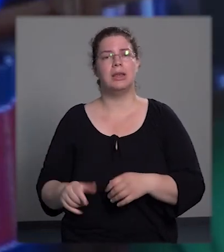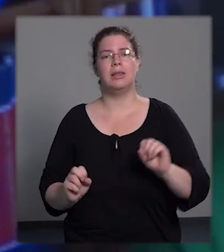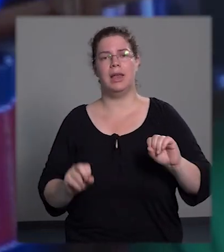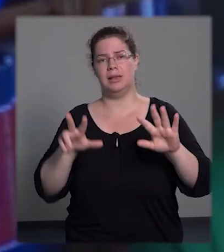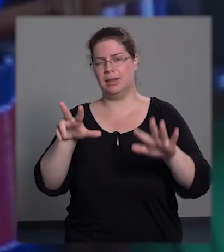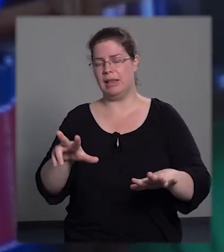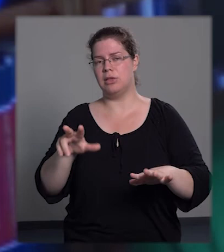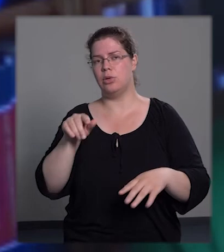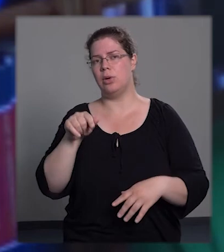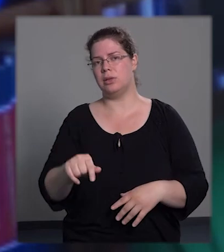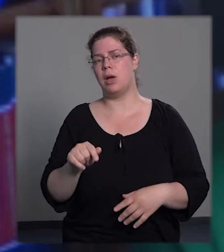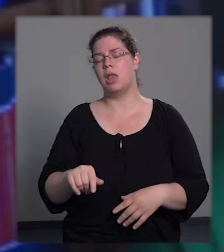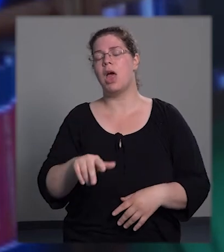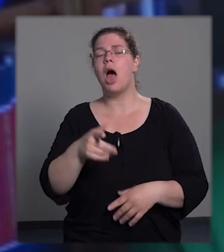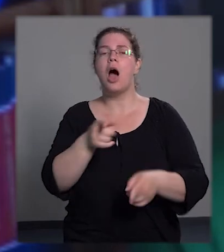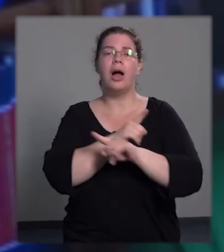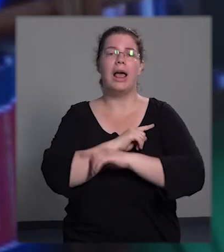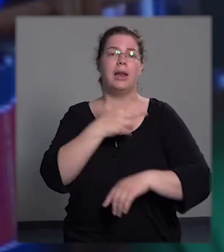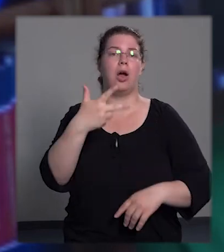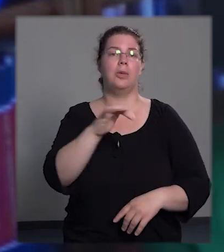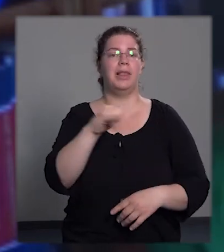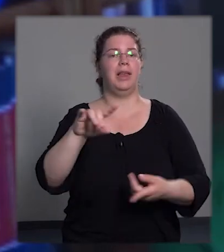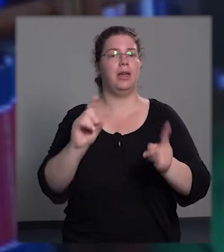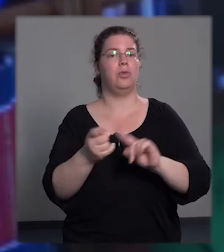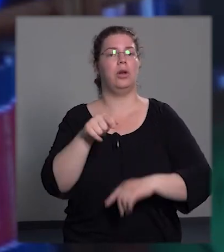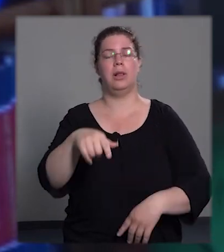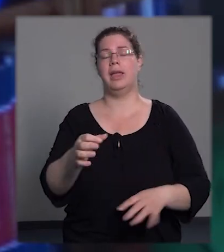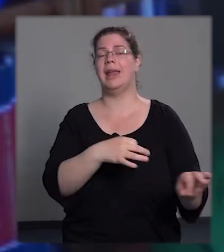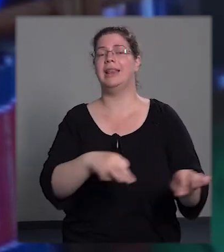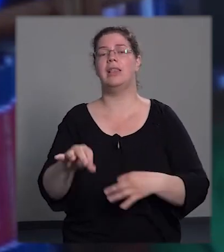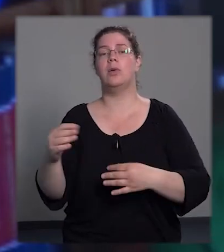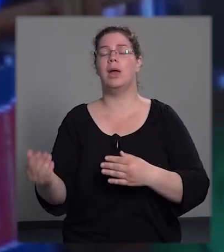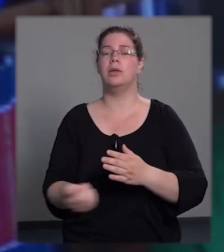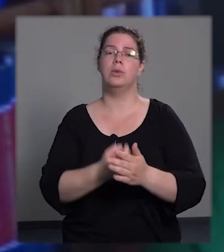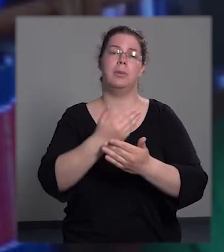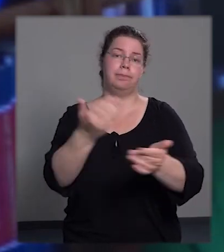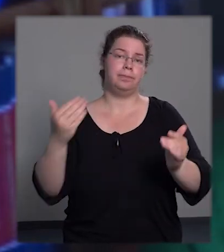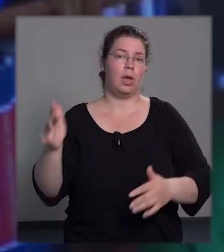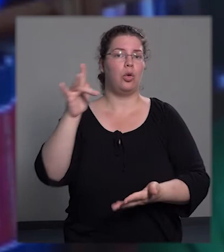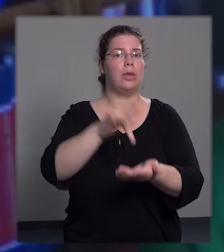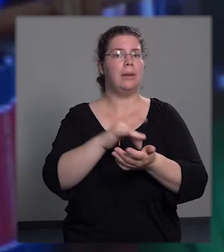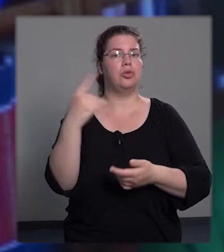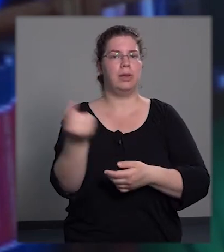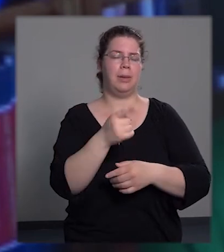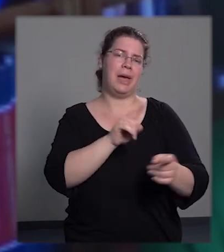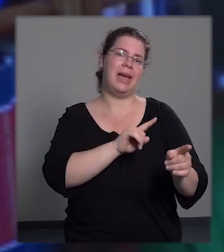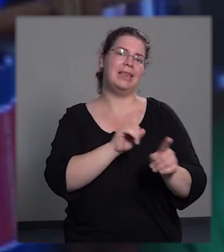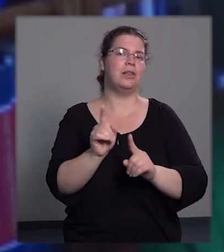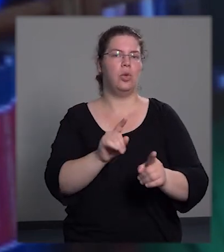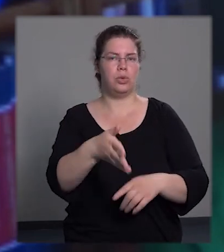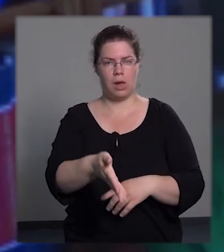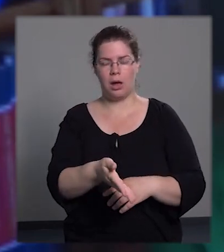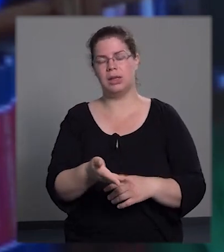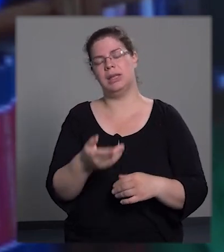2018-ban a halálának a 30. évfordulójára rendeztünk még egy kiállítást, a középső teremben időszaki kiállítást, Neményi